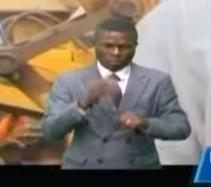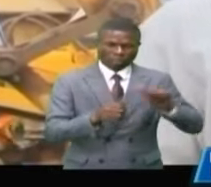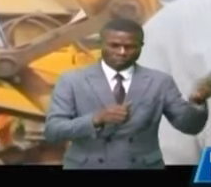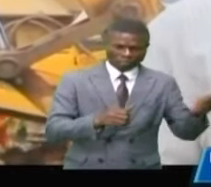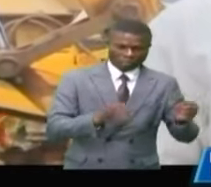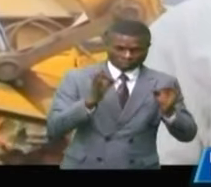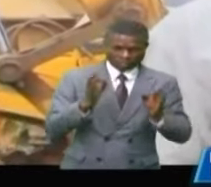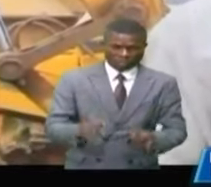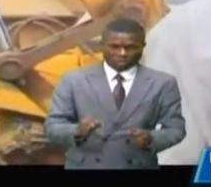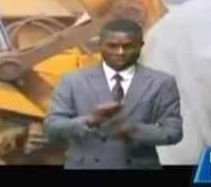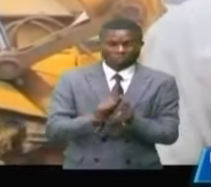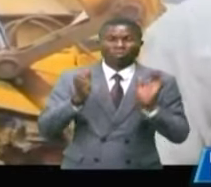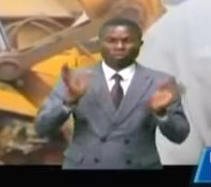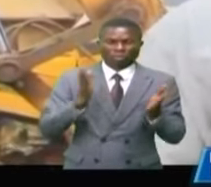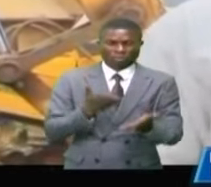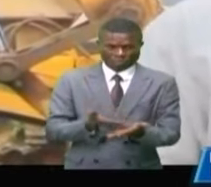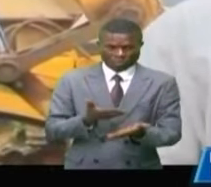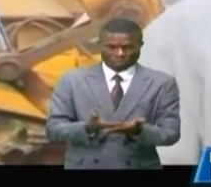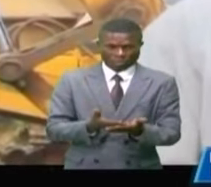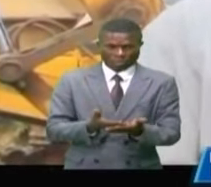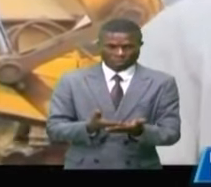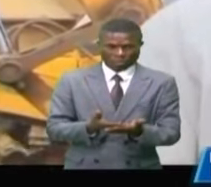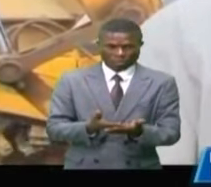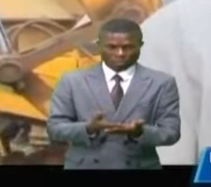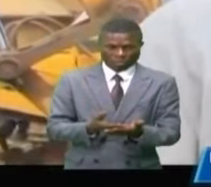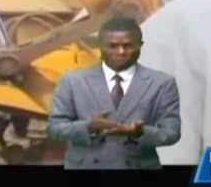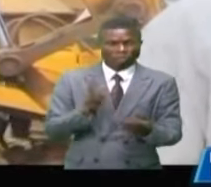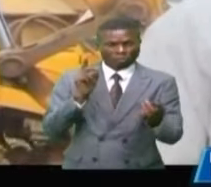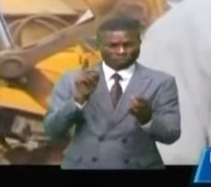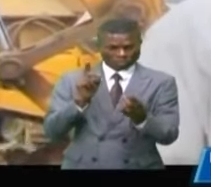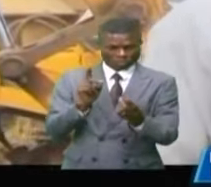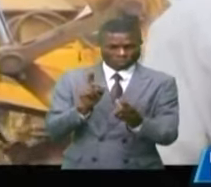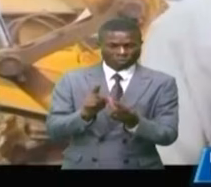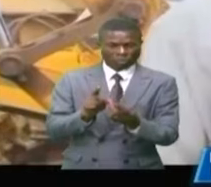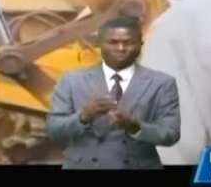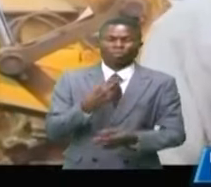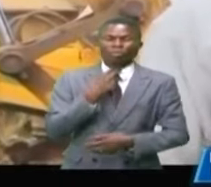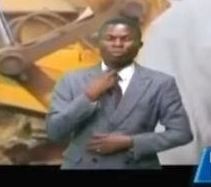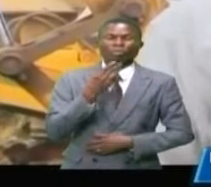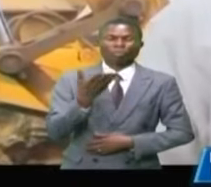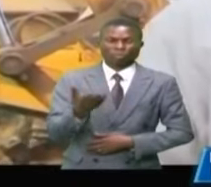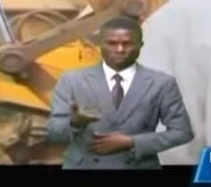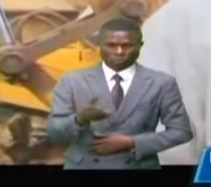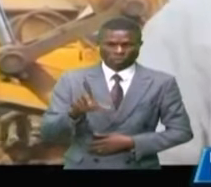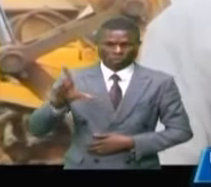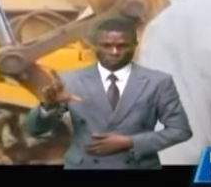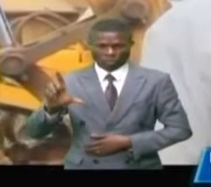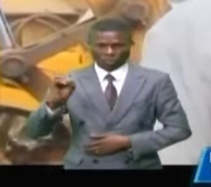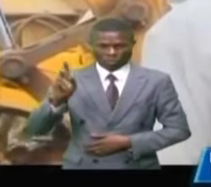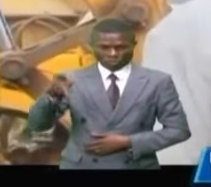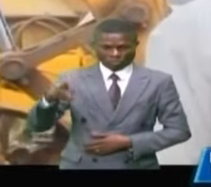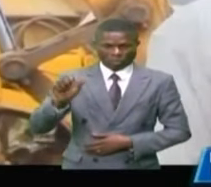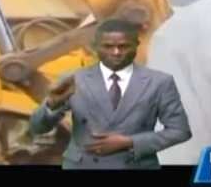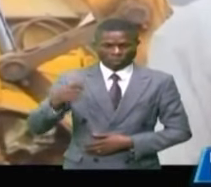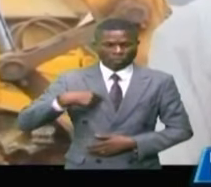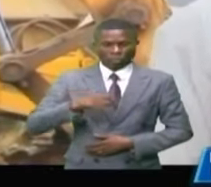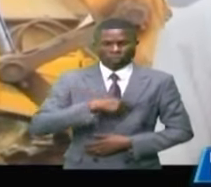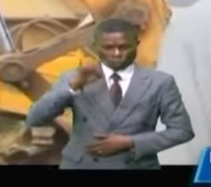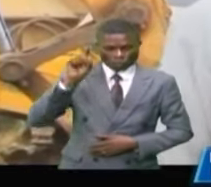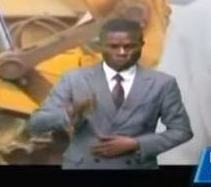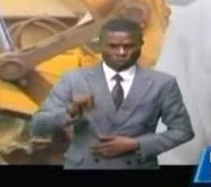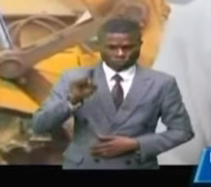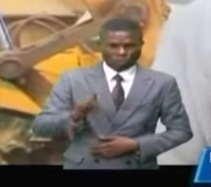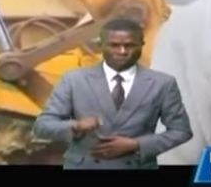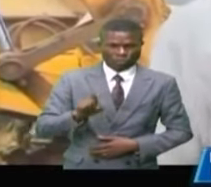tenu de la gravité qu'on a trouvée entre Higa Barrière et l'OPA, nous nous sommes vus obligés